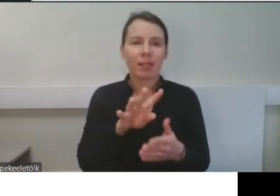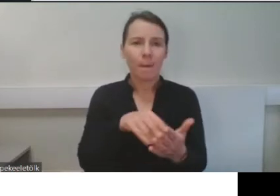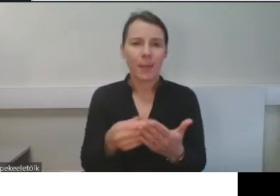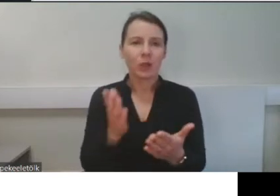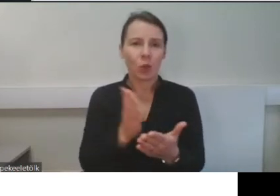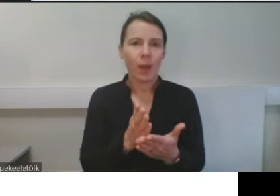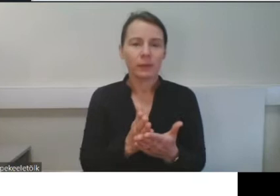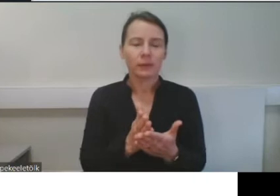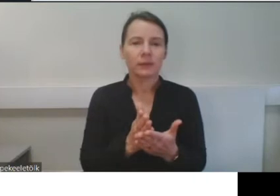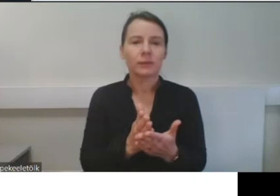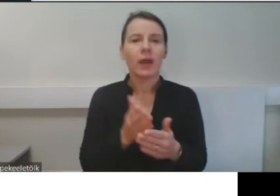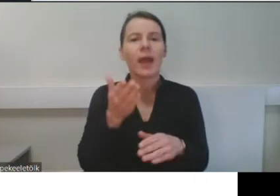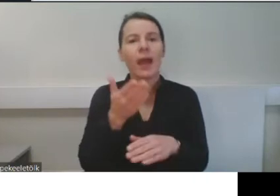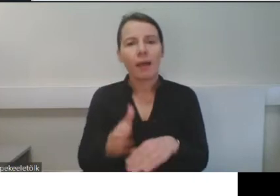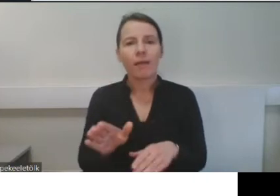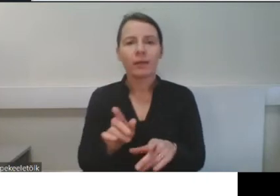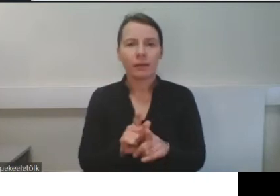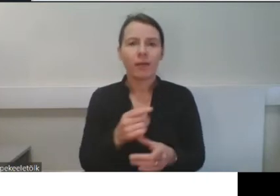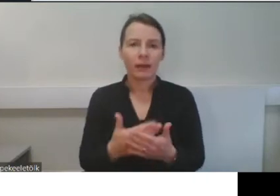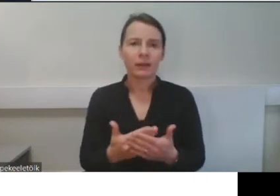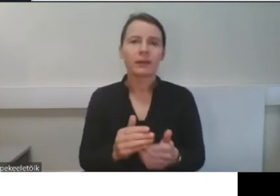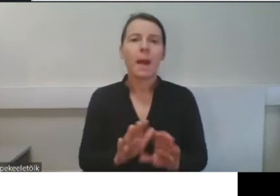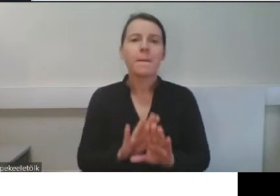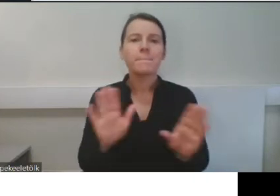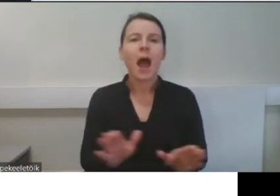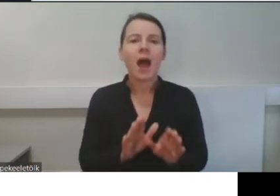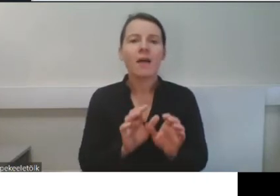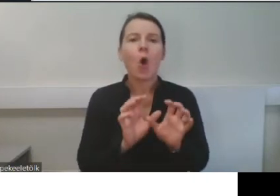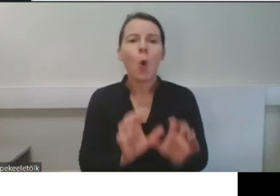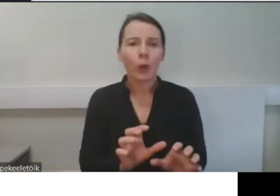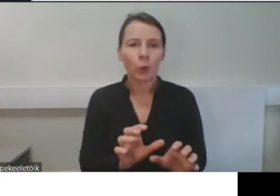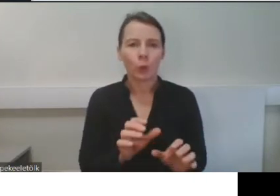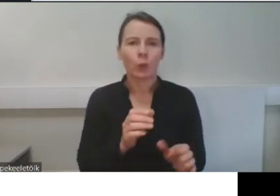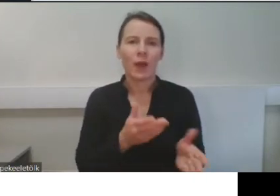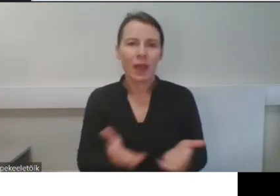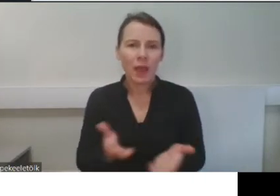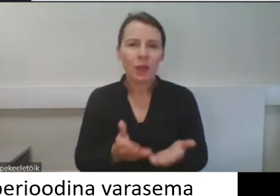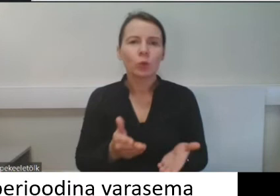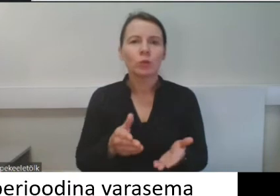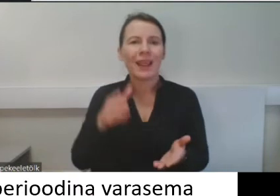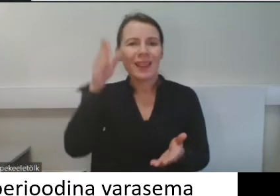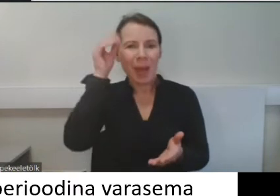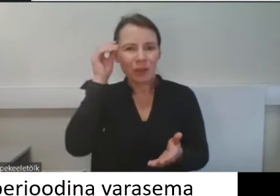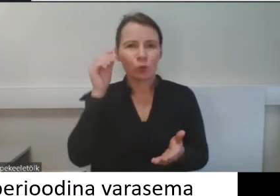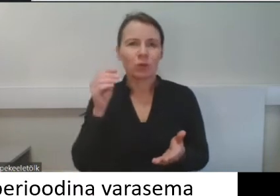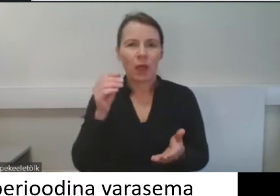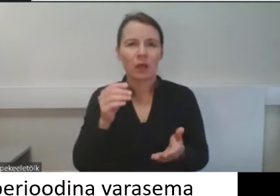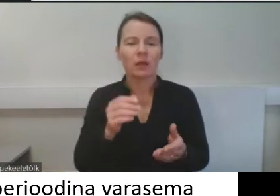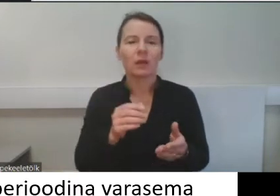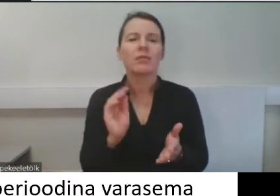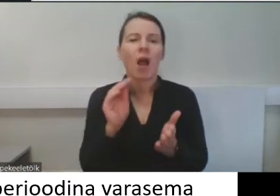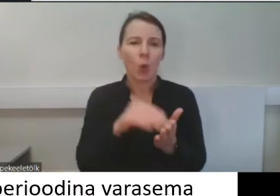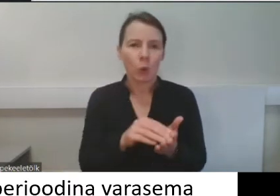tuvastumise ohtu ei oleks. Seepärast ka meil avalikus vaates nii detailsed andmeid täna ei ole. Ja H-veebis